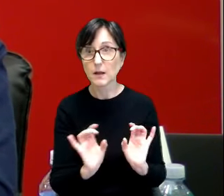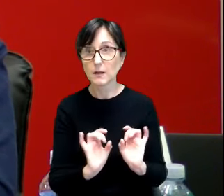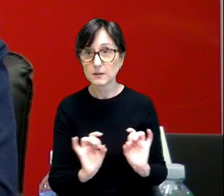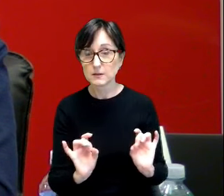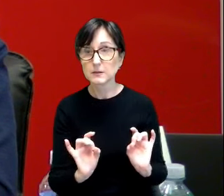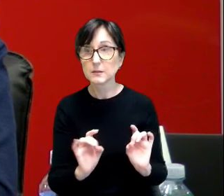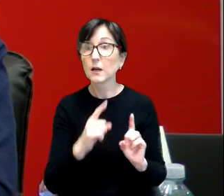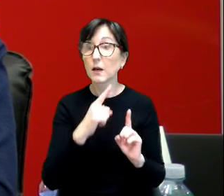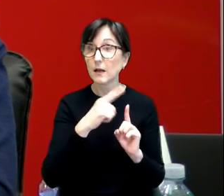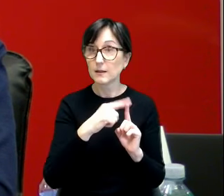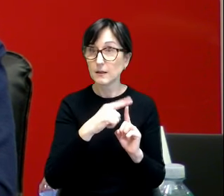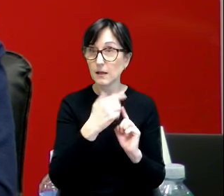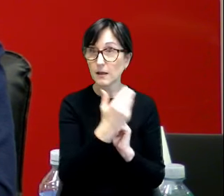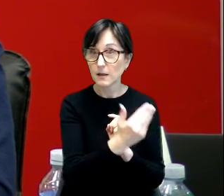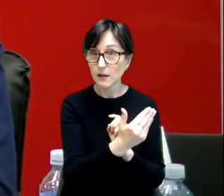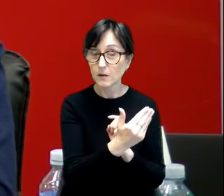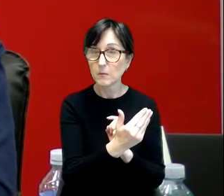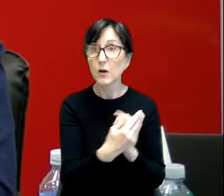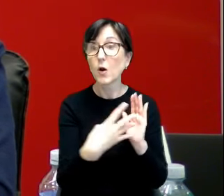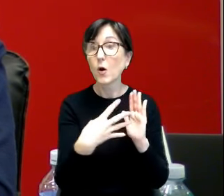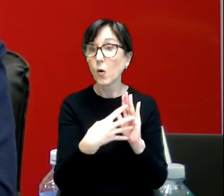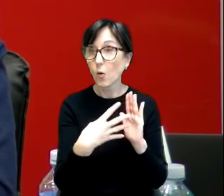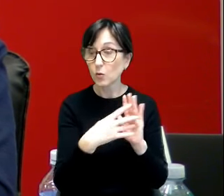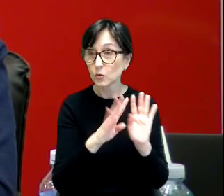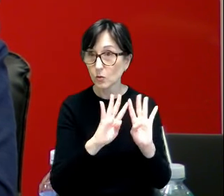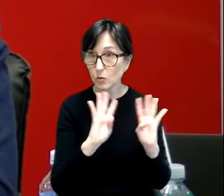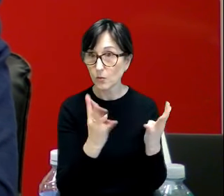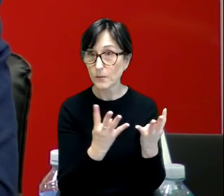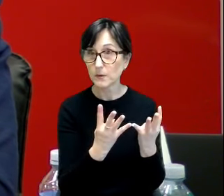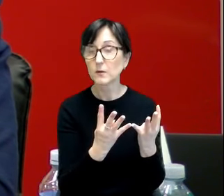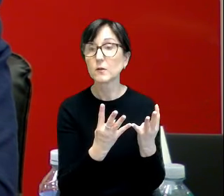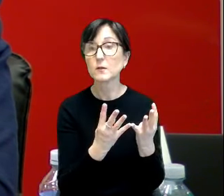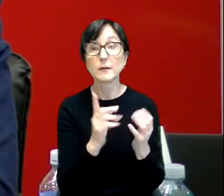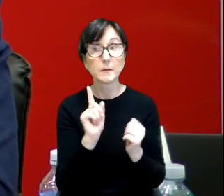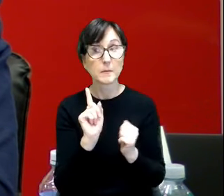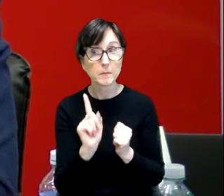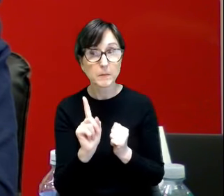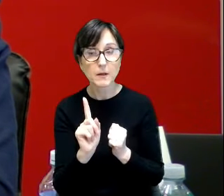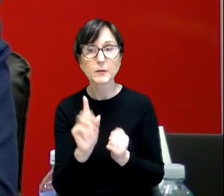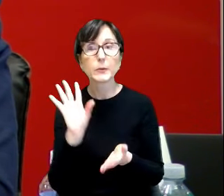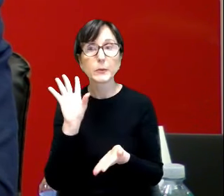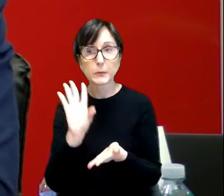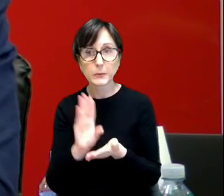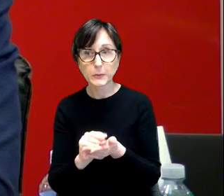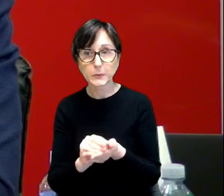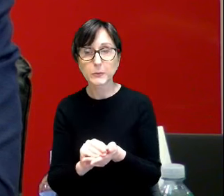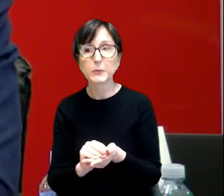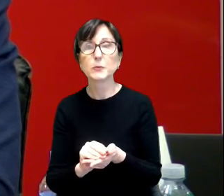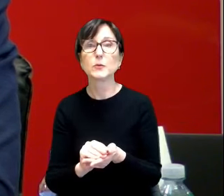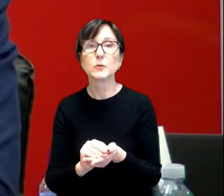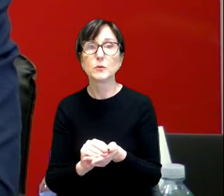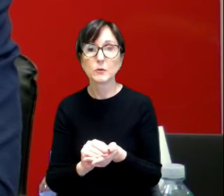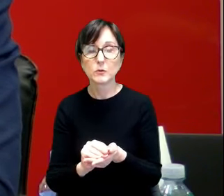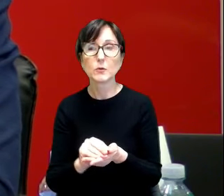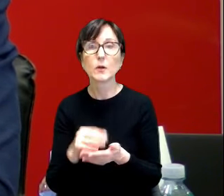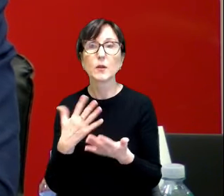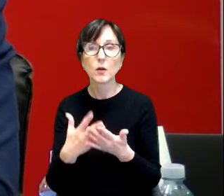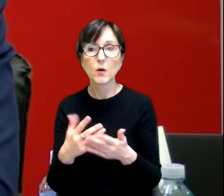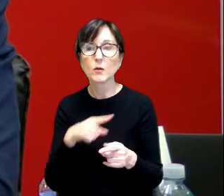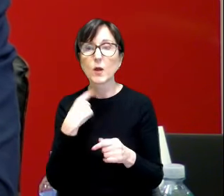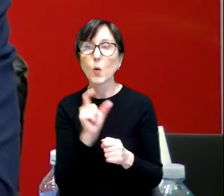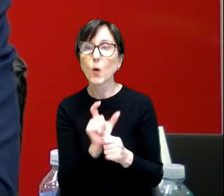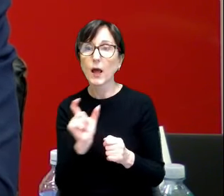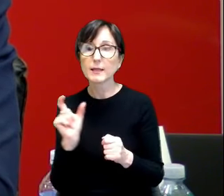tarybai būtent kontrolės komiteto tačiau įprastinė tvarka kuri buvo turbūt ne viena kadencija ar ne tai